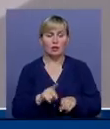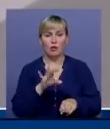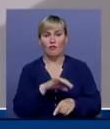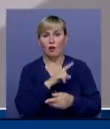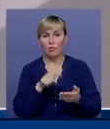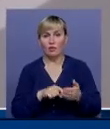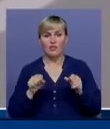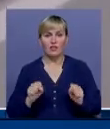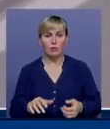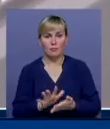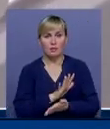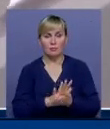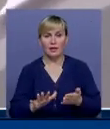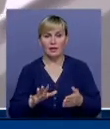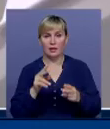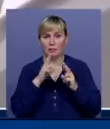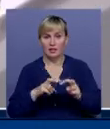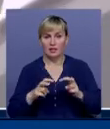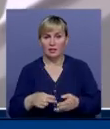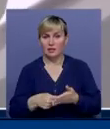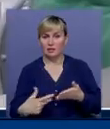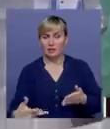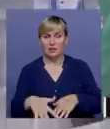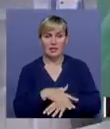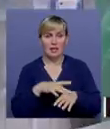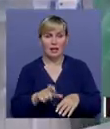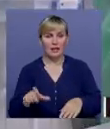о возможности бесплатного тестирования населения.